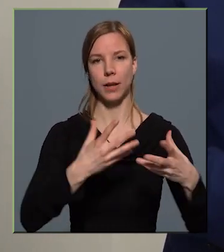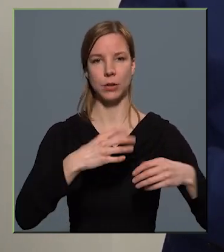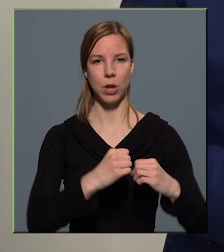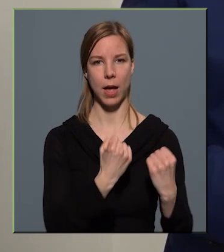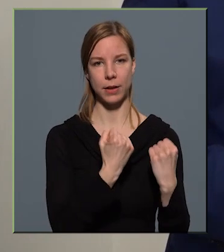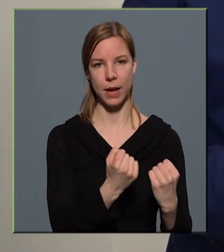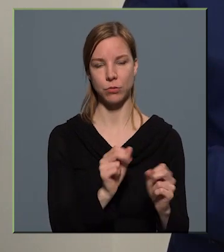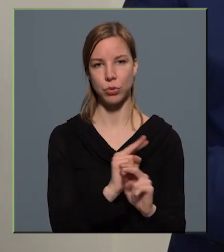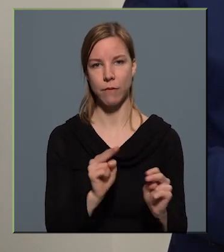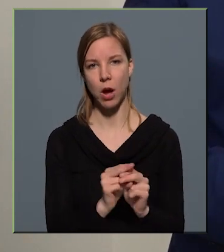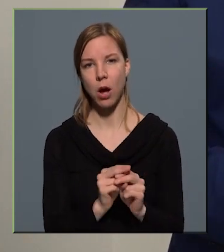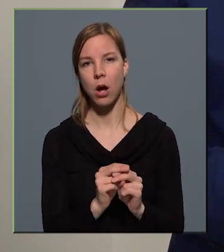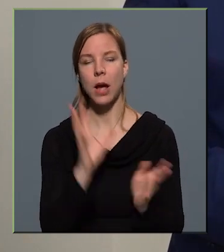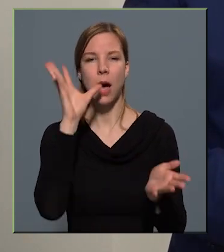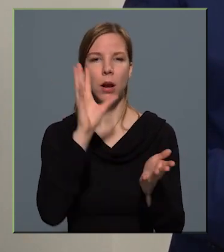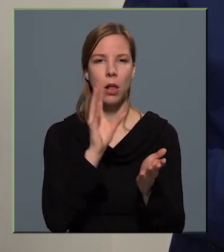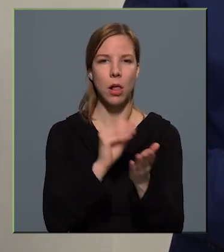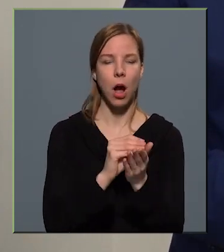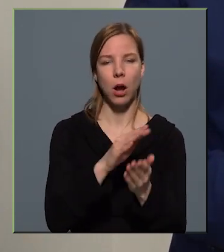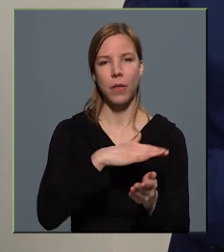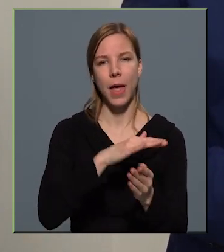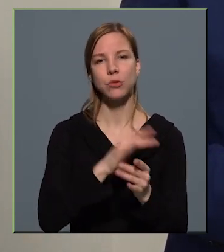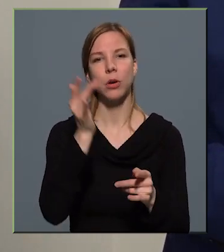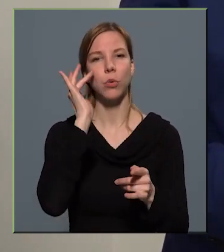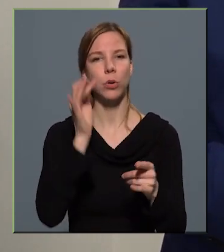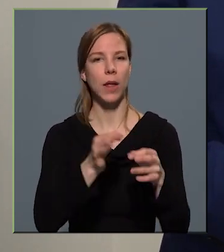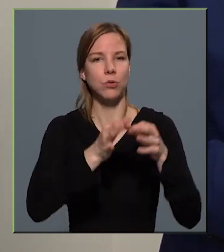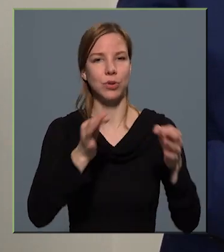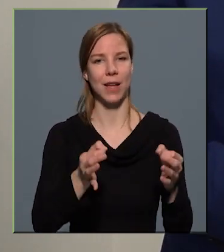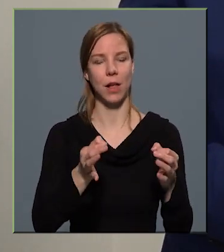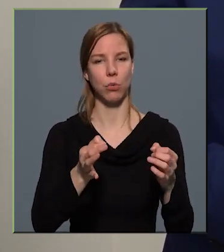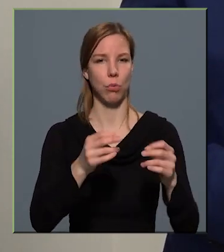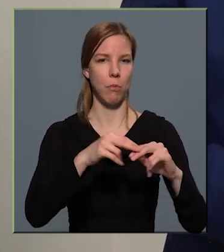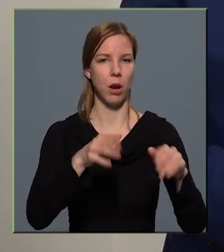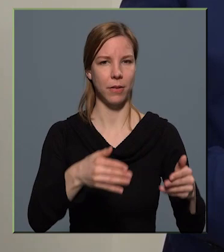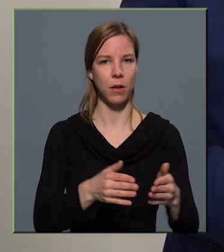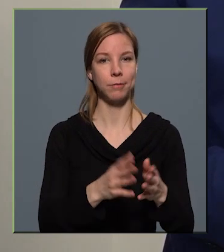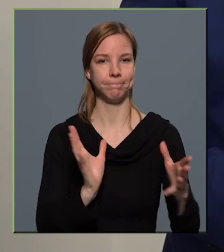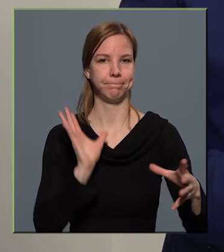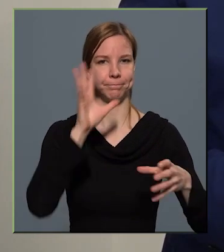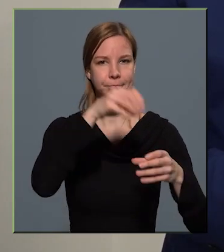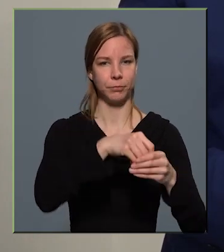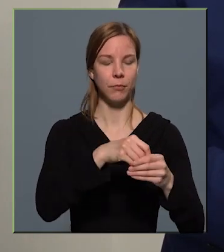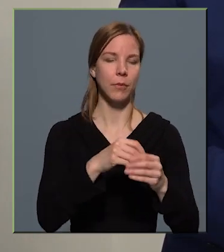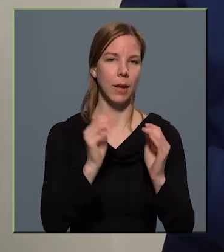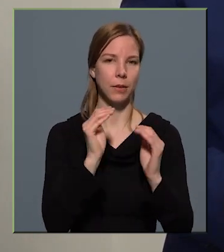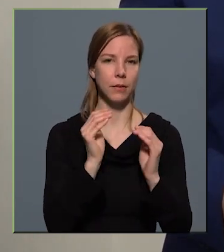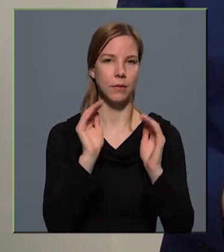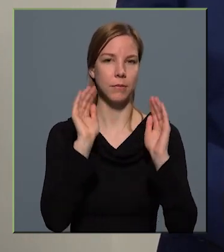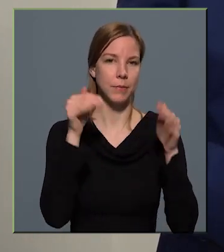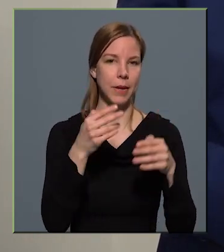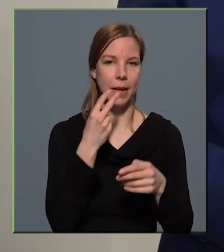szembe, akár lakhatás, akár gondozás nélkül maradnak. Én hiszem azt, hogy az a támogatás, amit mi